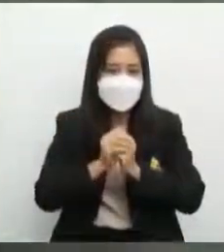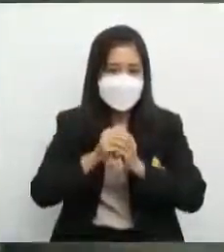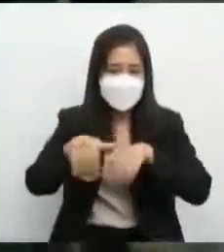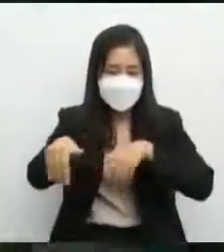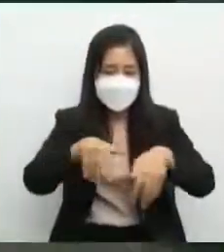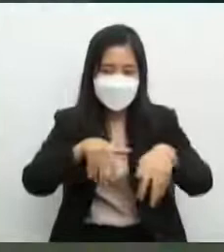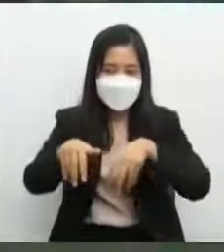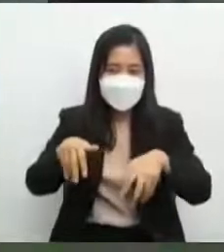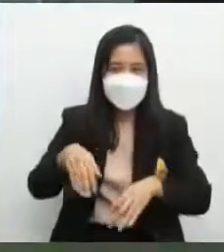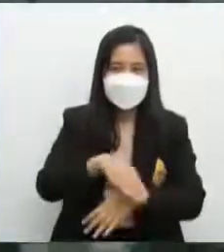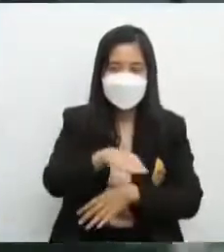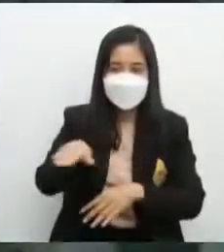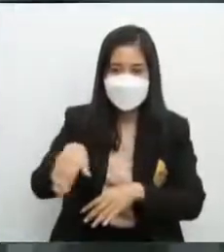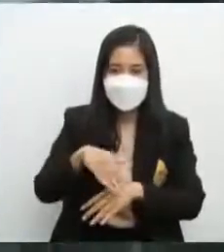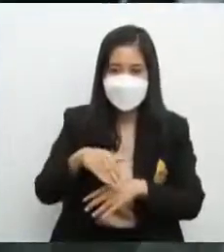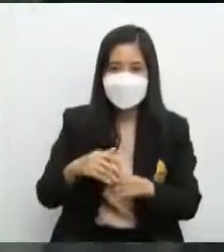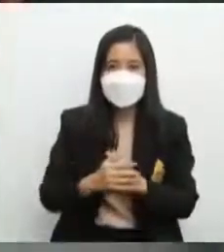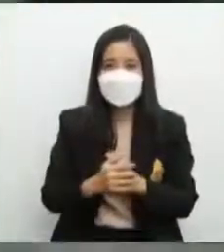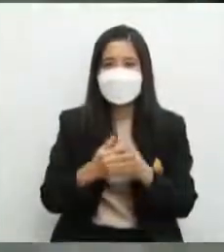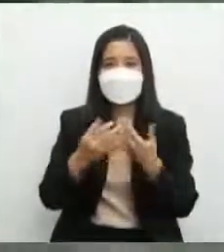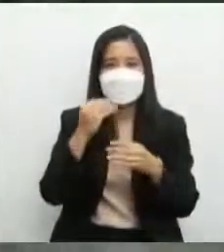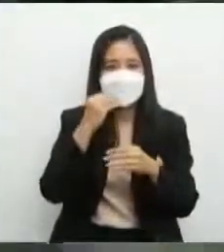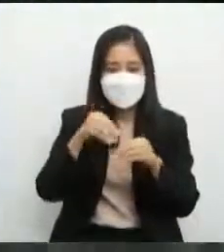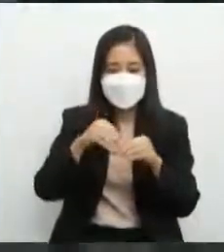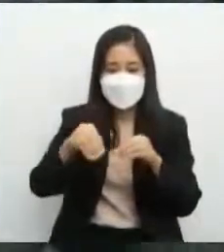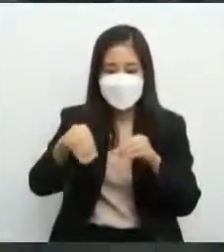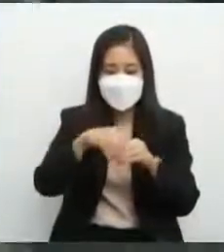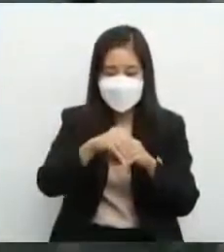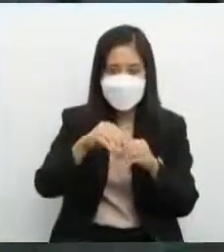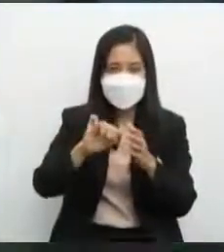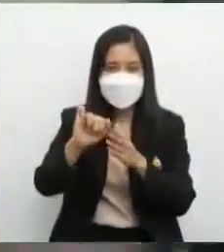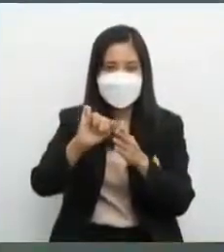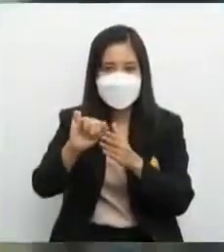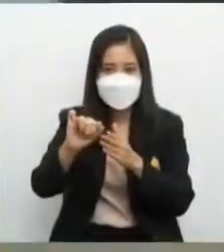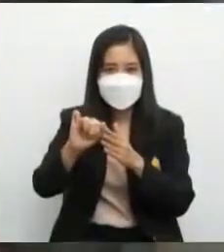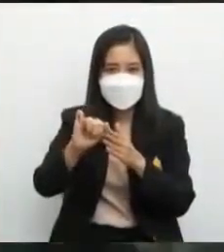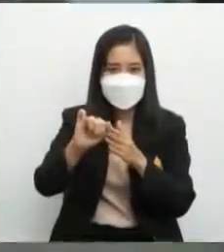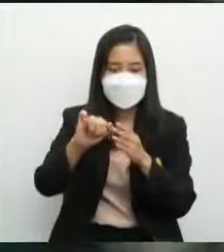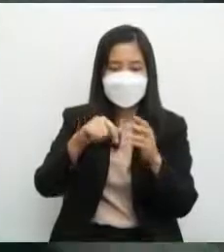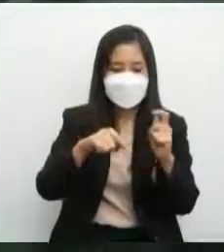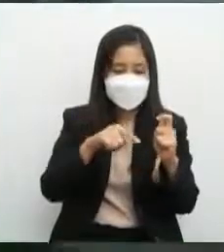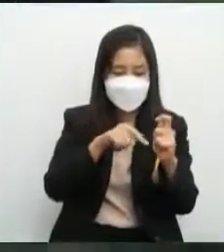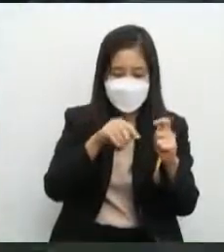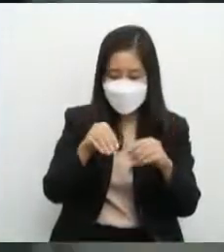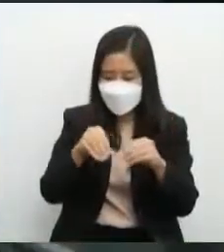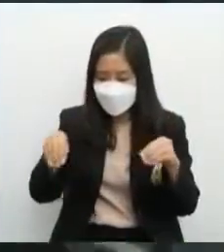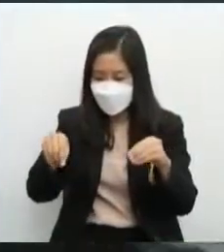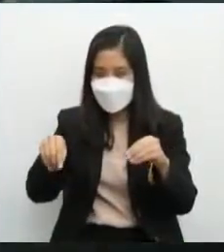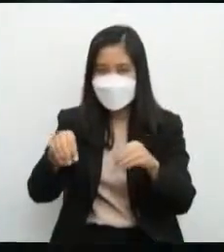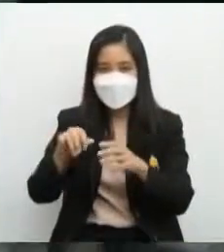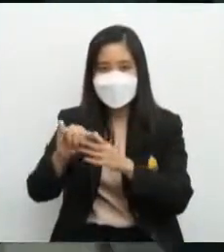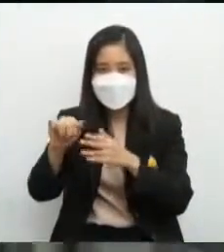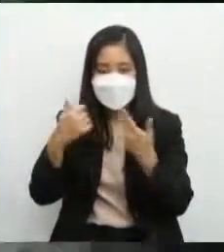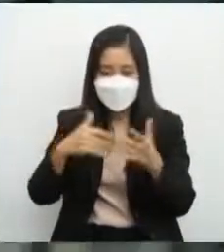อำเภอเวียงแหงตั้งอยู่ทางทิศเหนือของจังหวัดเชียงใหม่อาณาเขตส่วนหนึ่งเป็นพรมแดนระหว่างประเทศไ